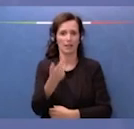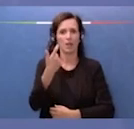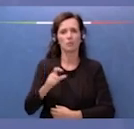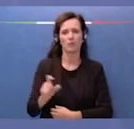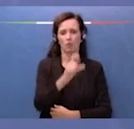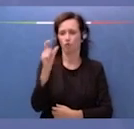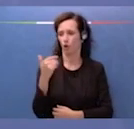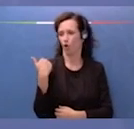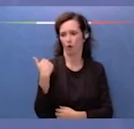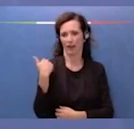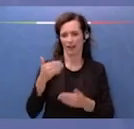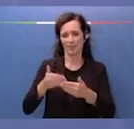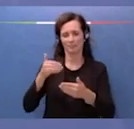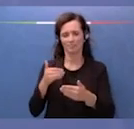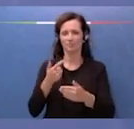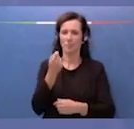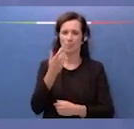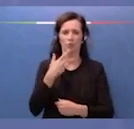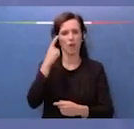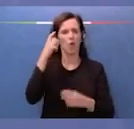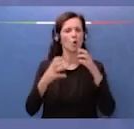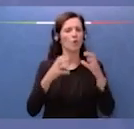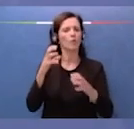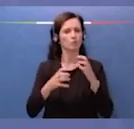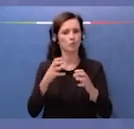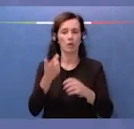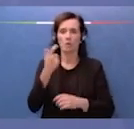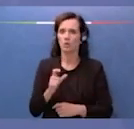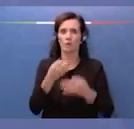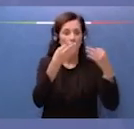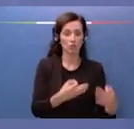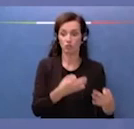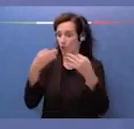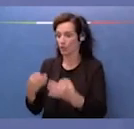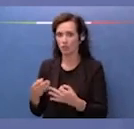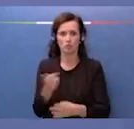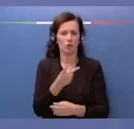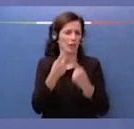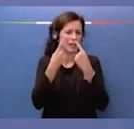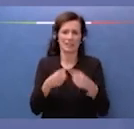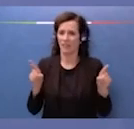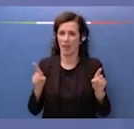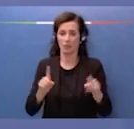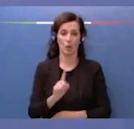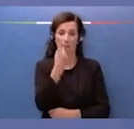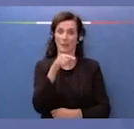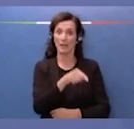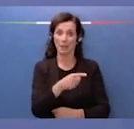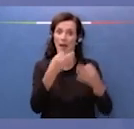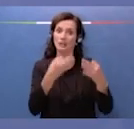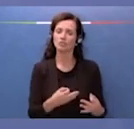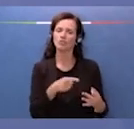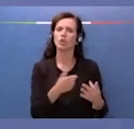scorsi si è teso un pochino a confondere le due sono due decisioni completamente diverse la prima è costruire